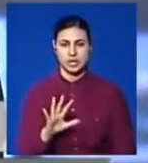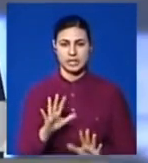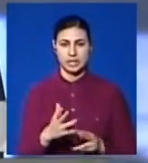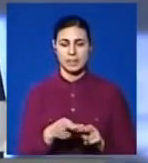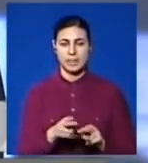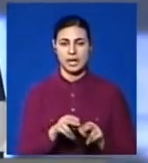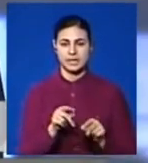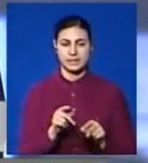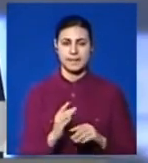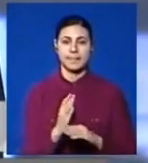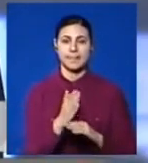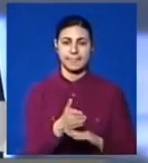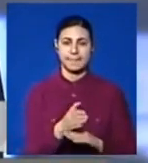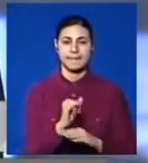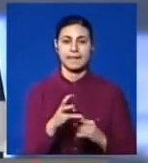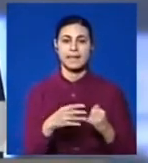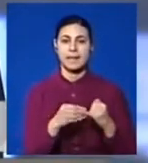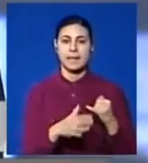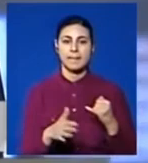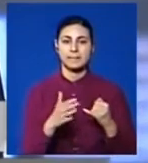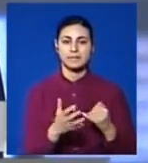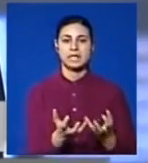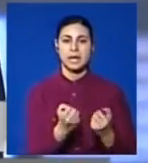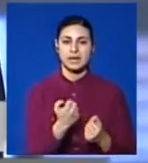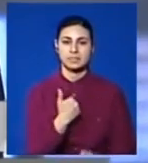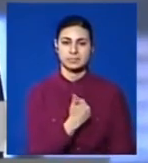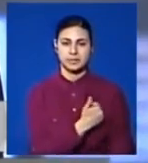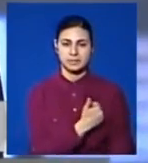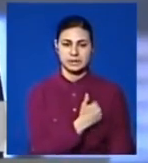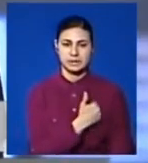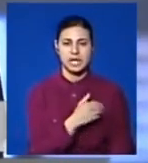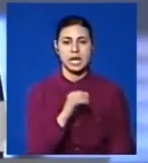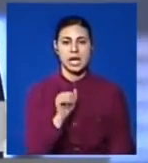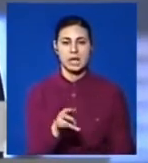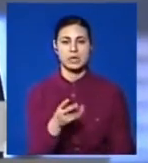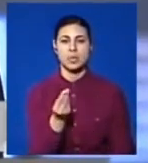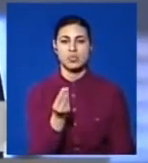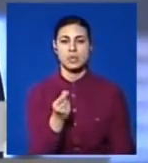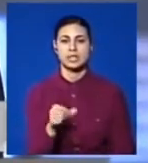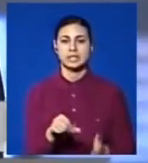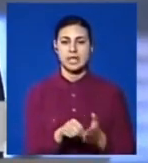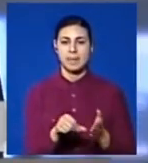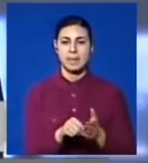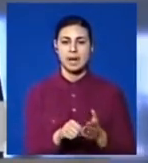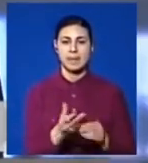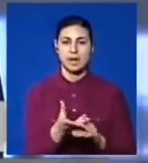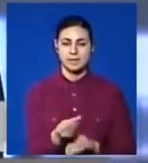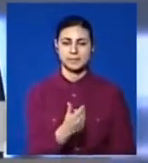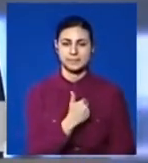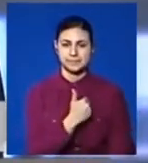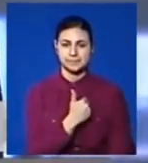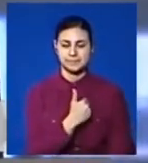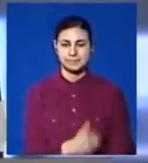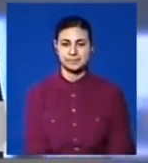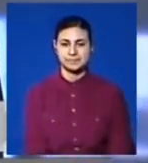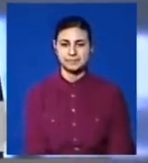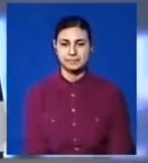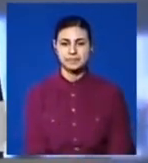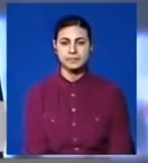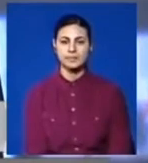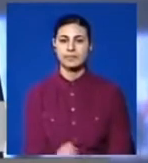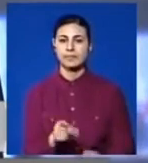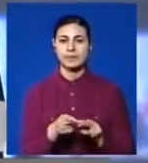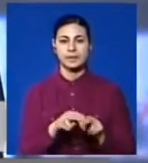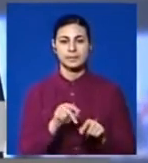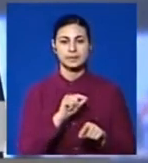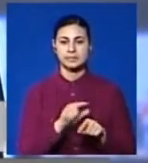ეს, მიმართავენ ან მიწის გამოყოფის თხოვნით, ან ფულადი დახმარების გამოყოფის თხოვნით და ამას არ